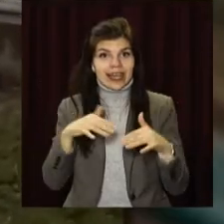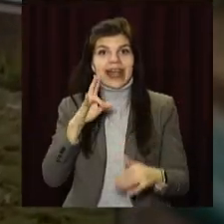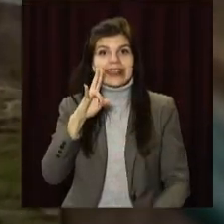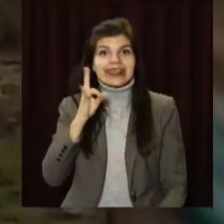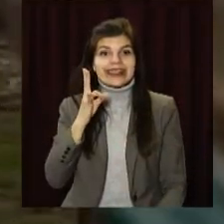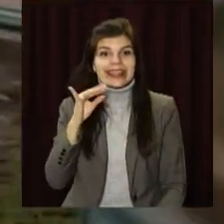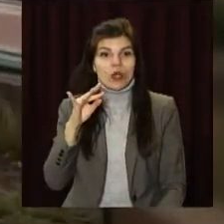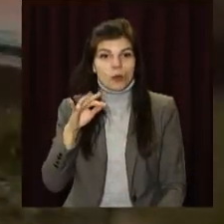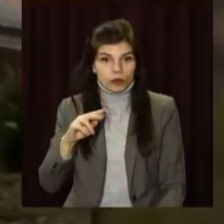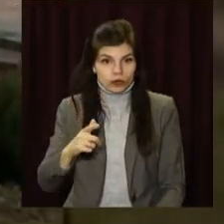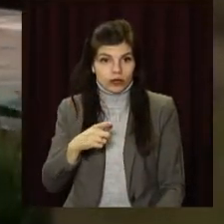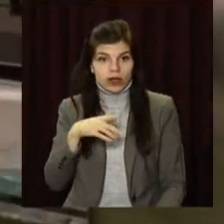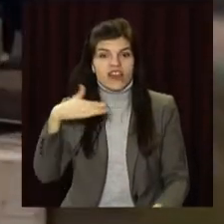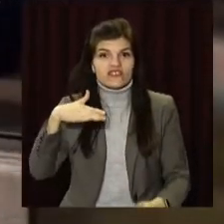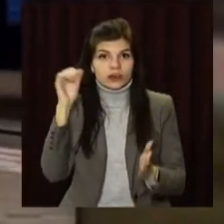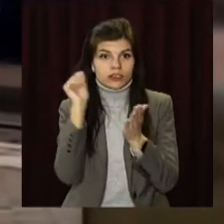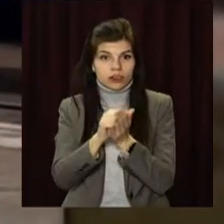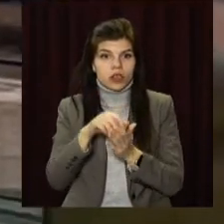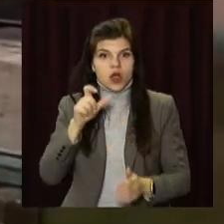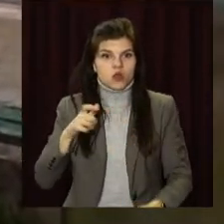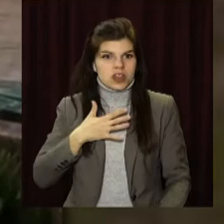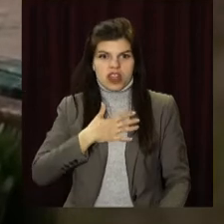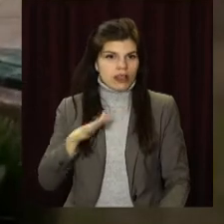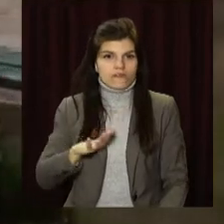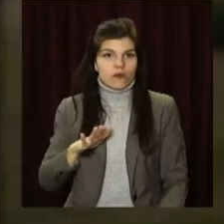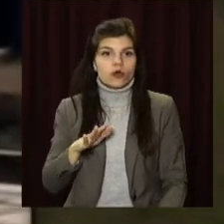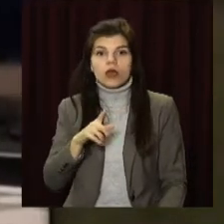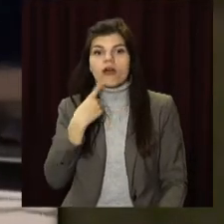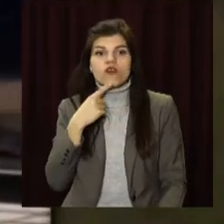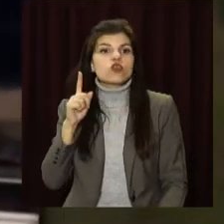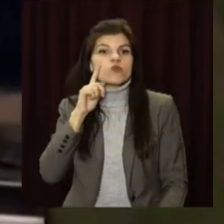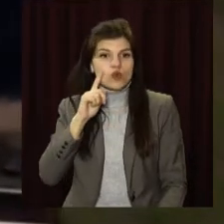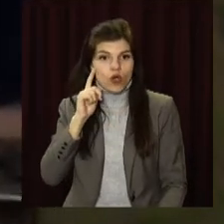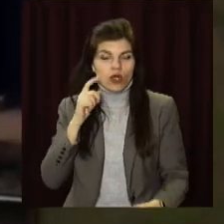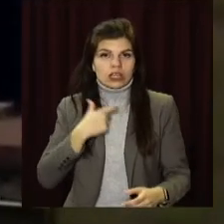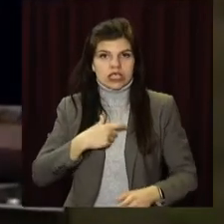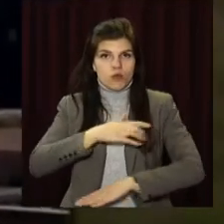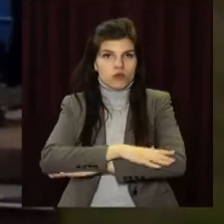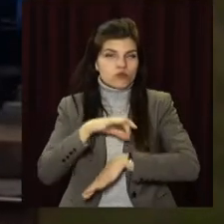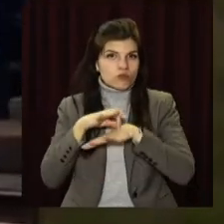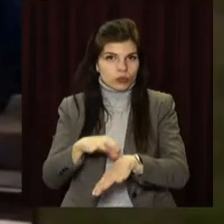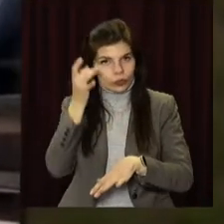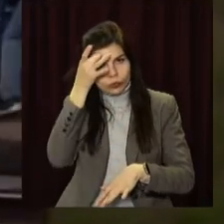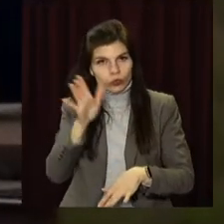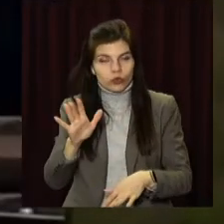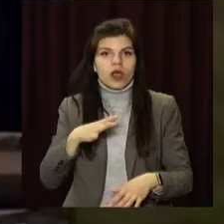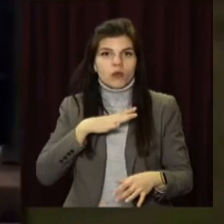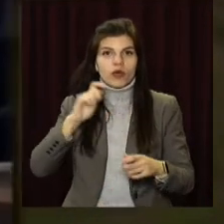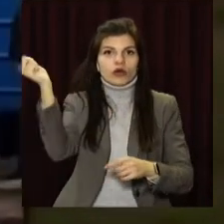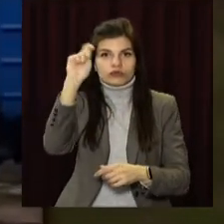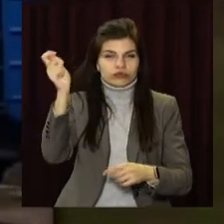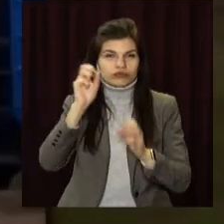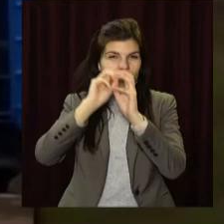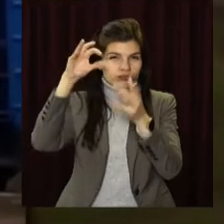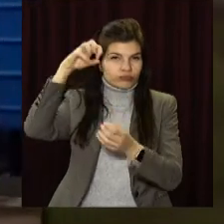«Нікополь». Відеомережу викладені вдоволені пасажири електропоїзду. Кажуть, молодики поводили себе неадекватно, палили фаєри і танцювали